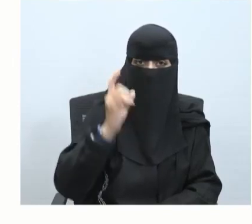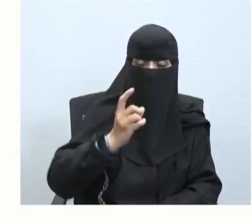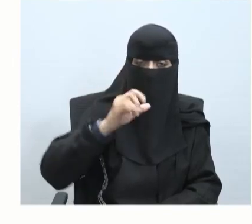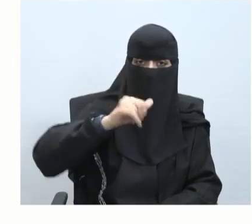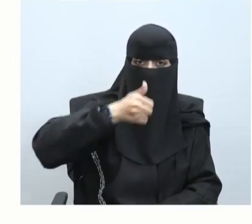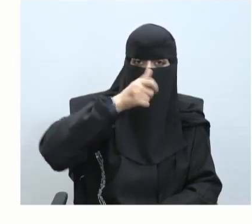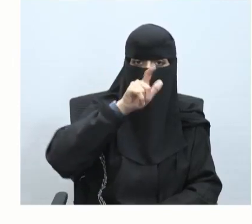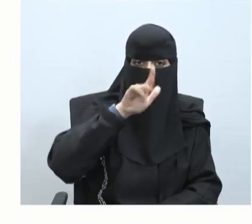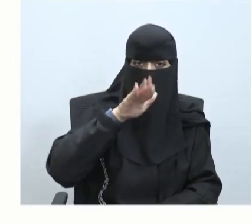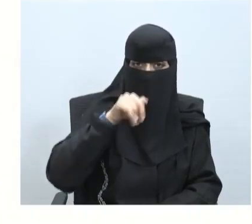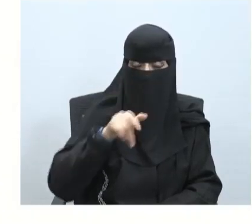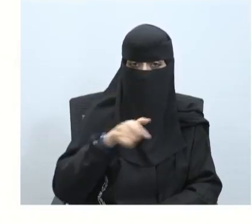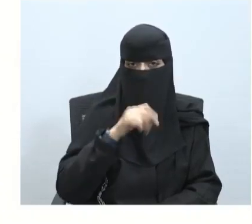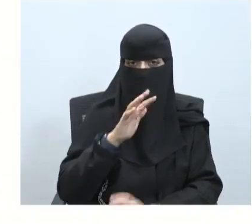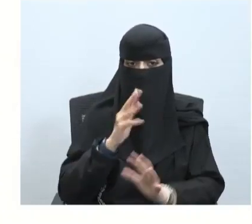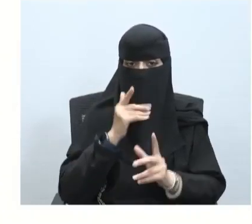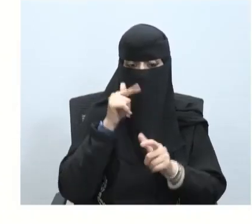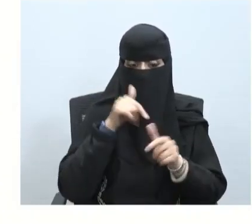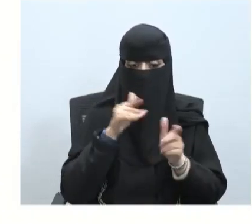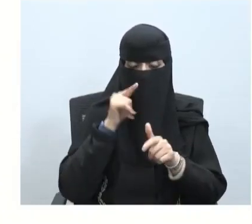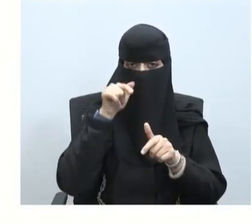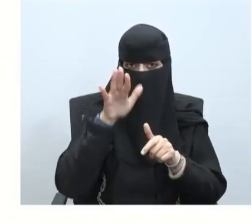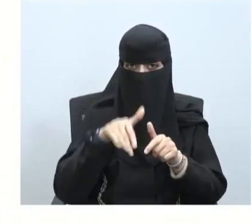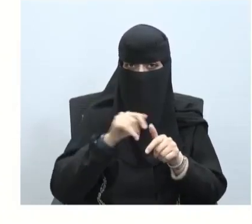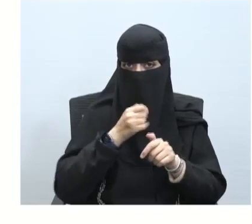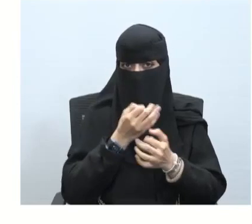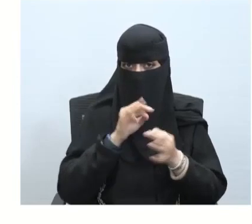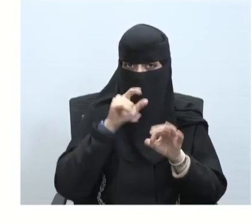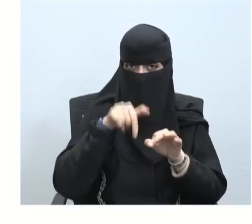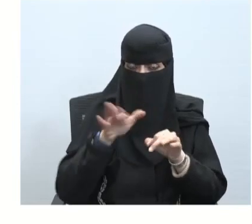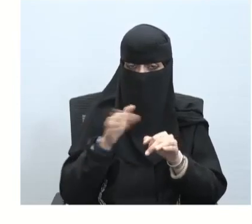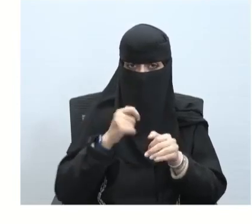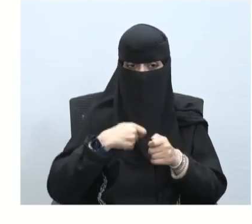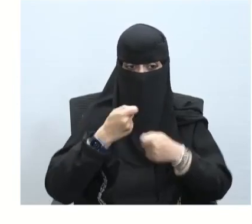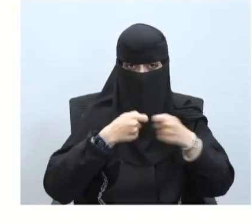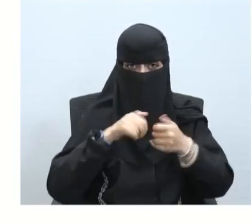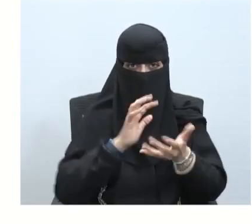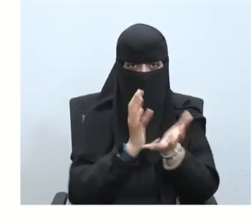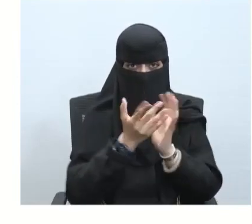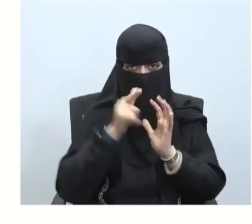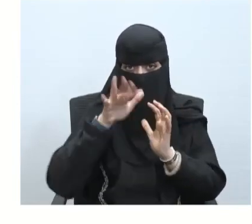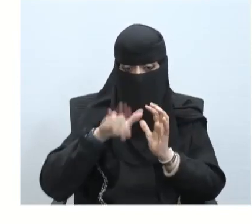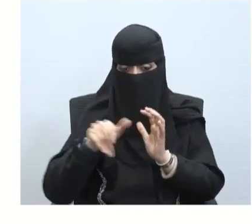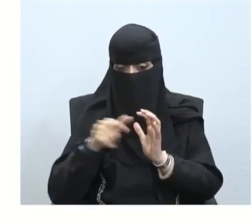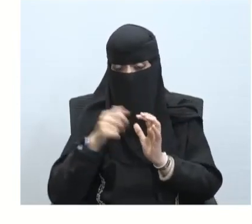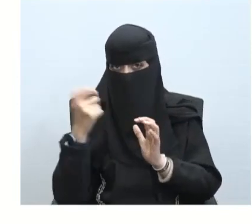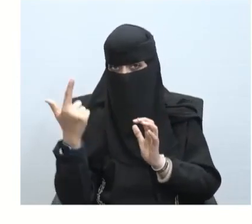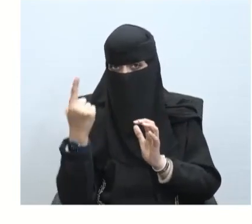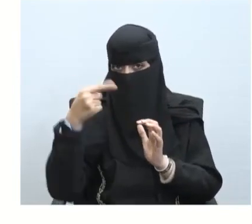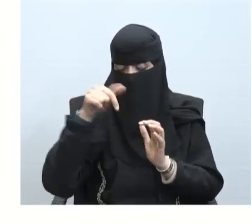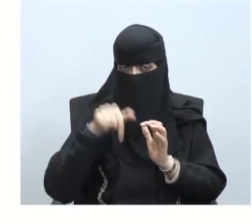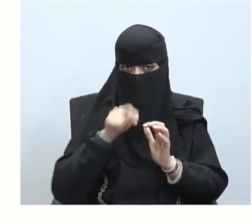ريالا الان يا مبدعين هل تكفي هذه النقود لشراء الكره الكره ثمنها 17